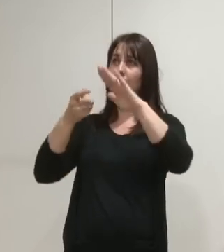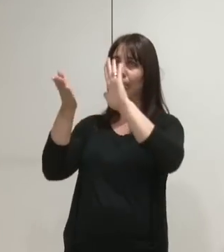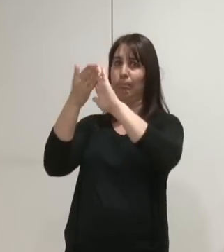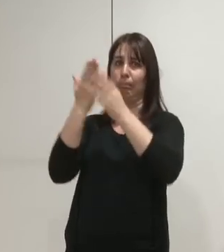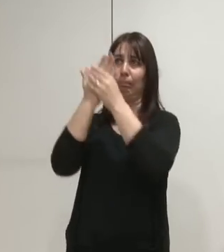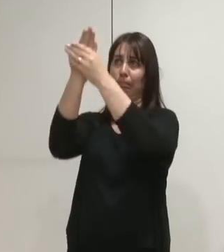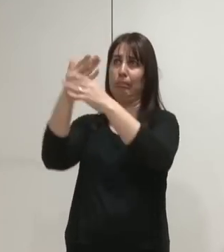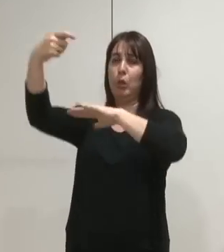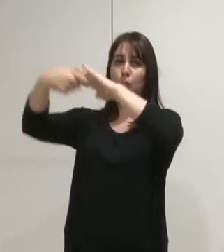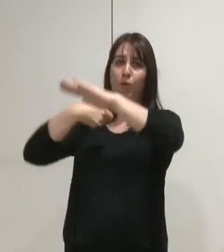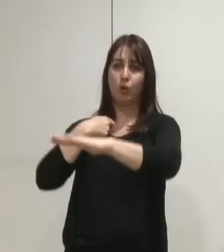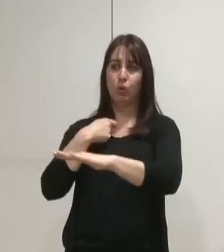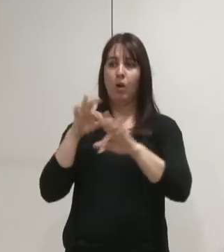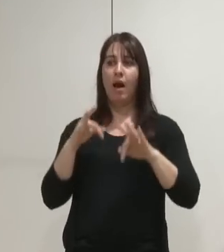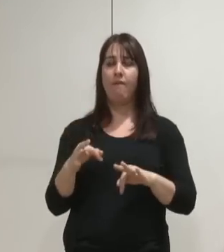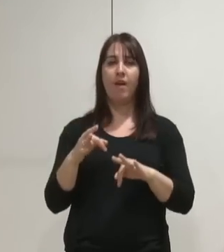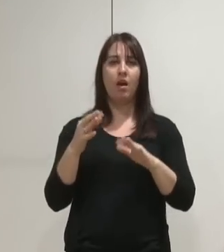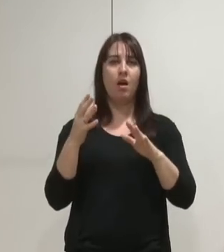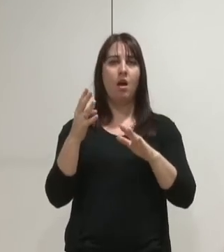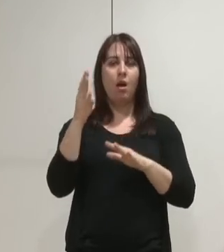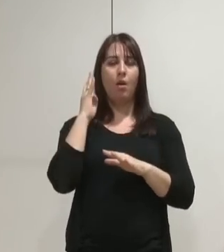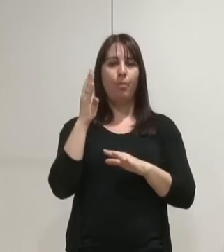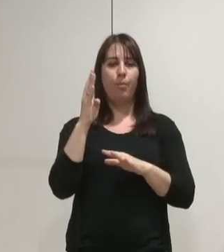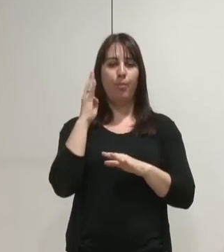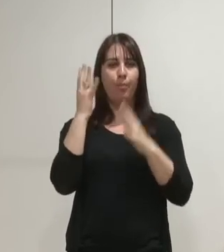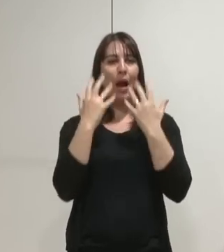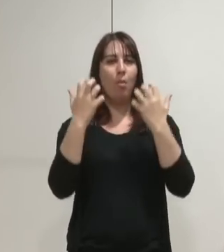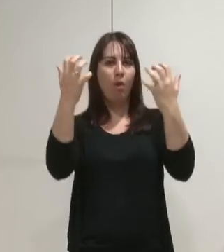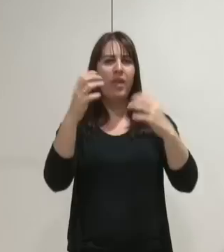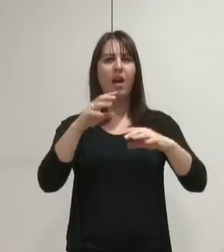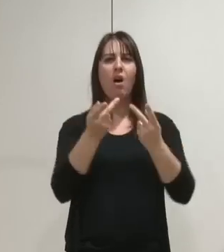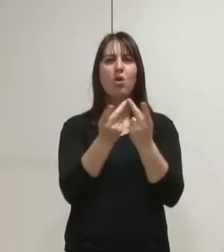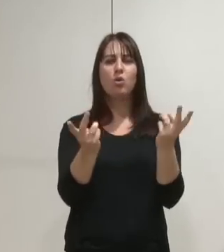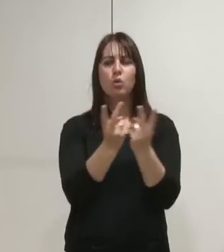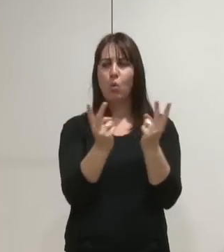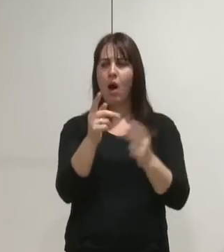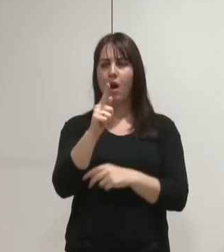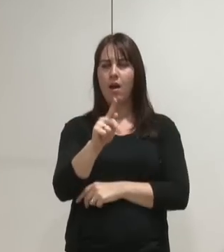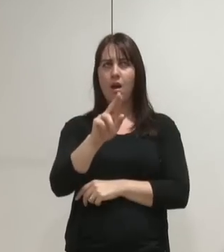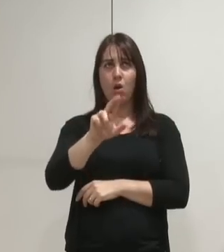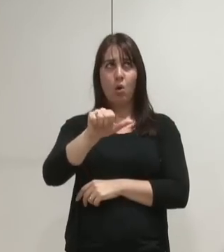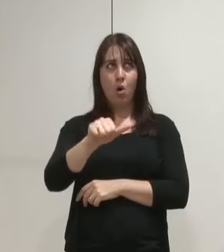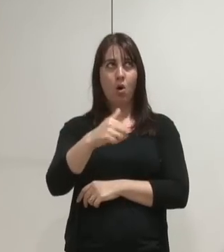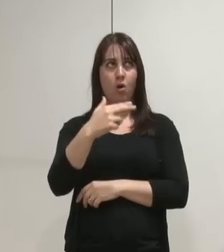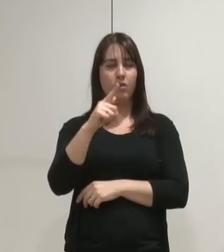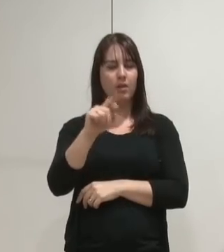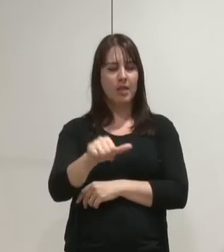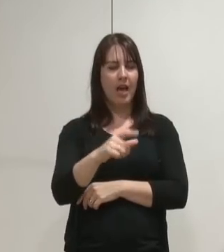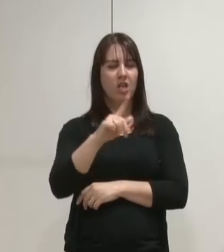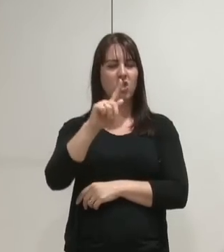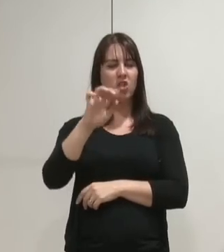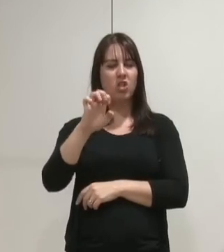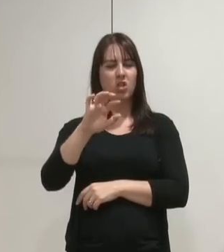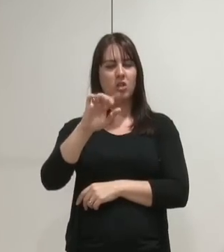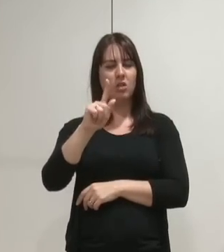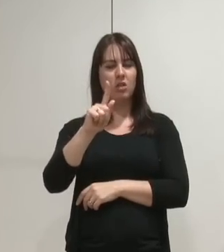le cadre de la dotation d'action parlementaire en vue de l'aménagement du square gagangelli gangadelli pardon Nellie de la